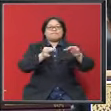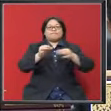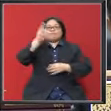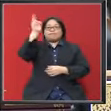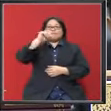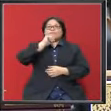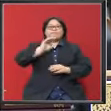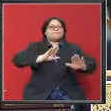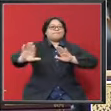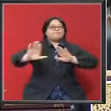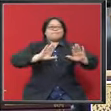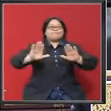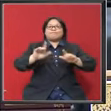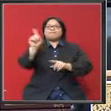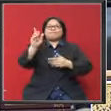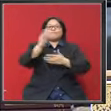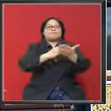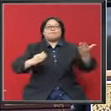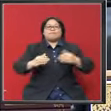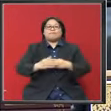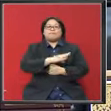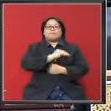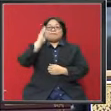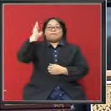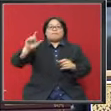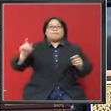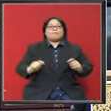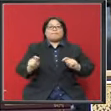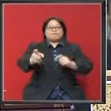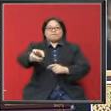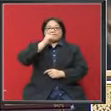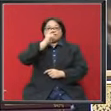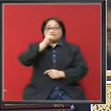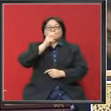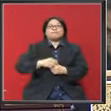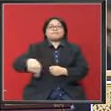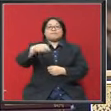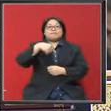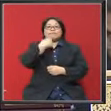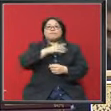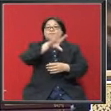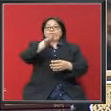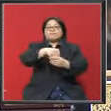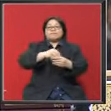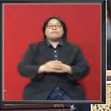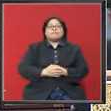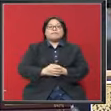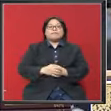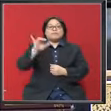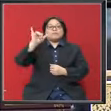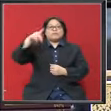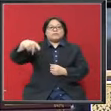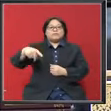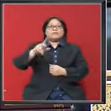kerajaan tidak akan berkompromi dengan mana-mana PH dan akan mengambil tindakan tegas terhadap mereka yang terlibat tapi